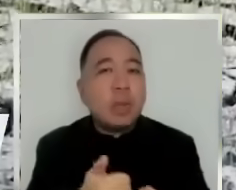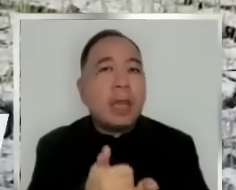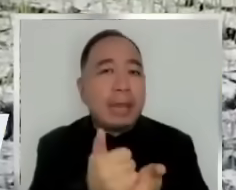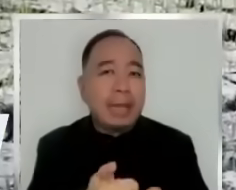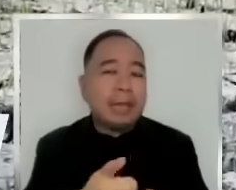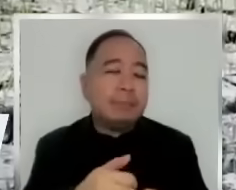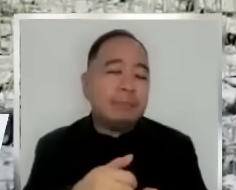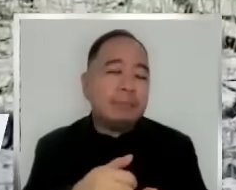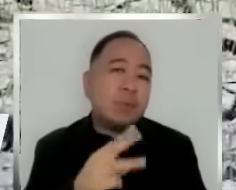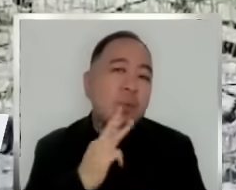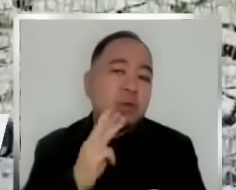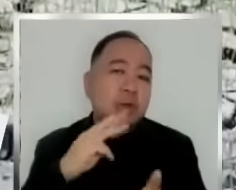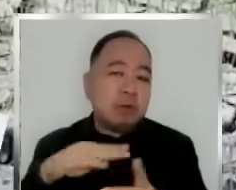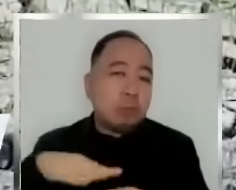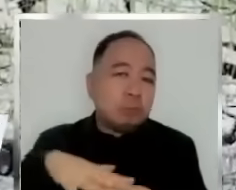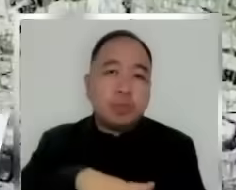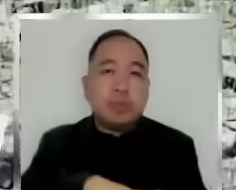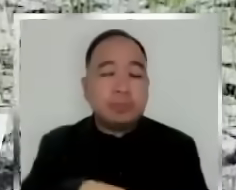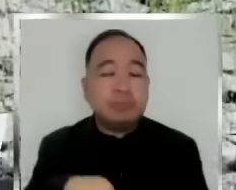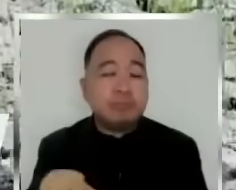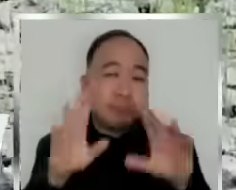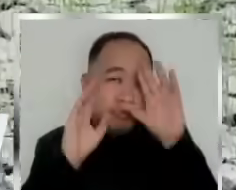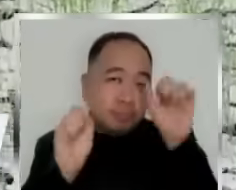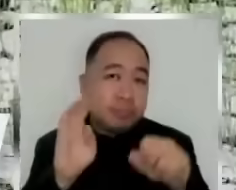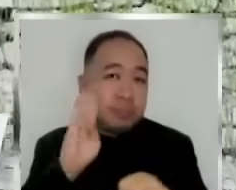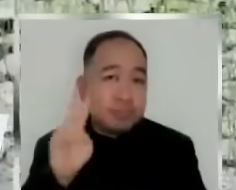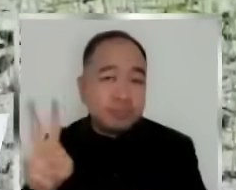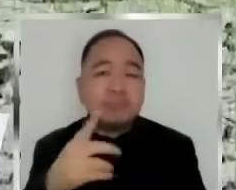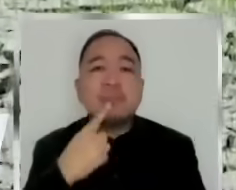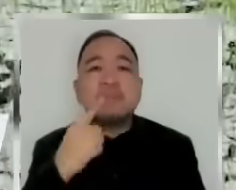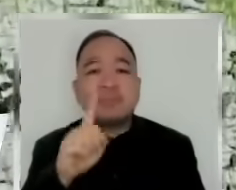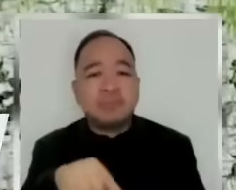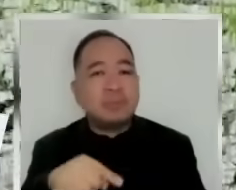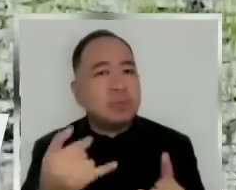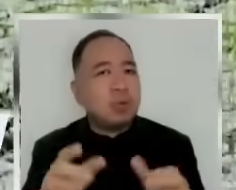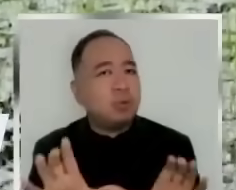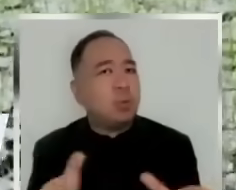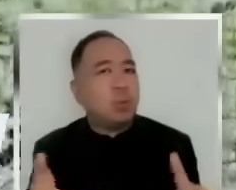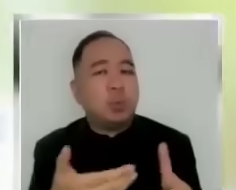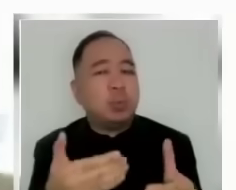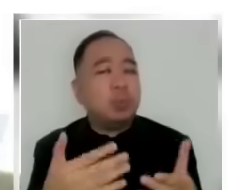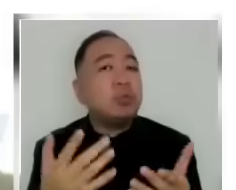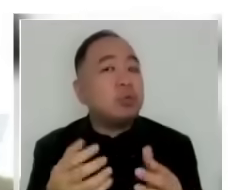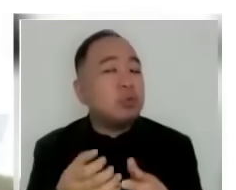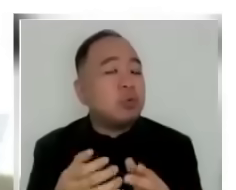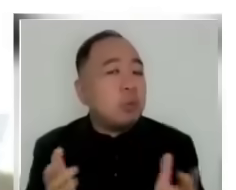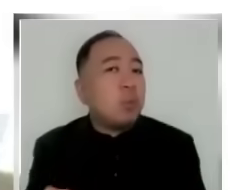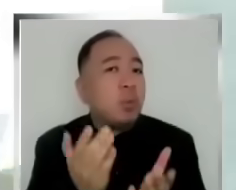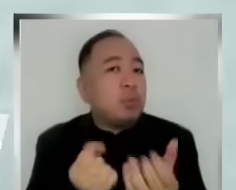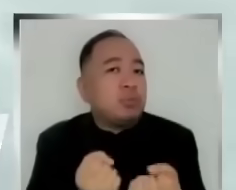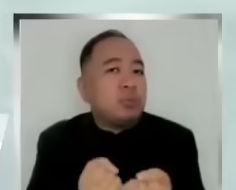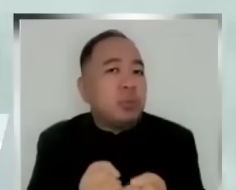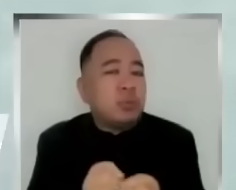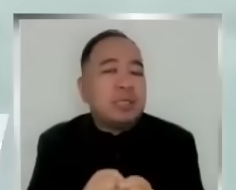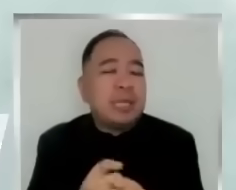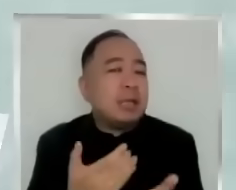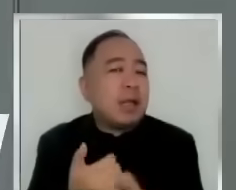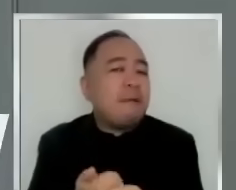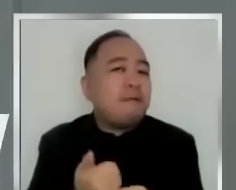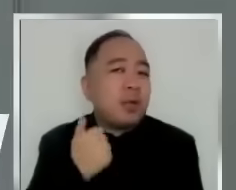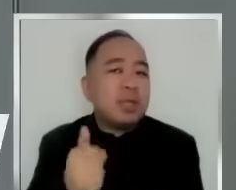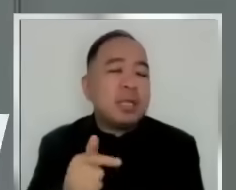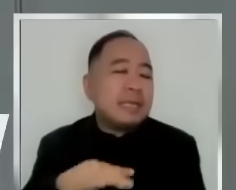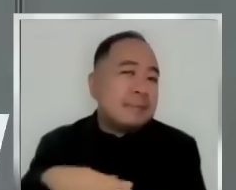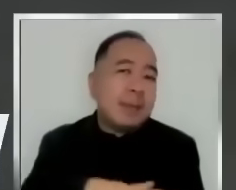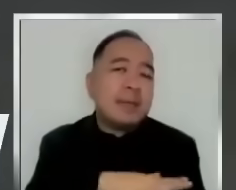iniutos na ang pagbuo sa grupong kikilos para maibsan ang epekto ng El Nino sa bansa. Kabilang sa binigyang diin ang